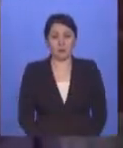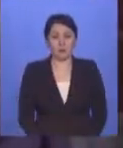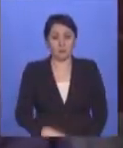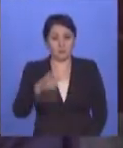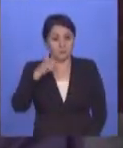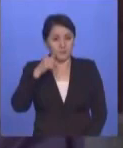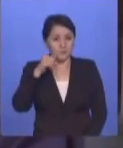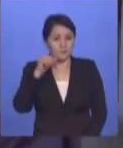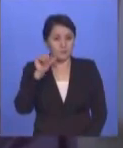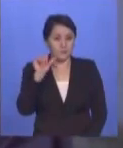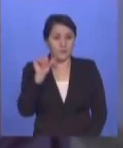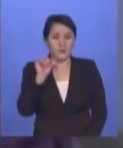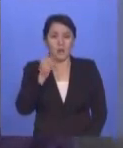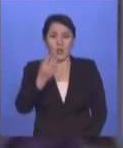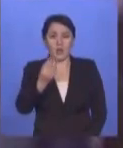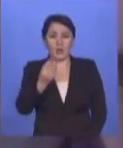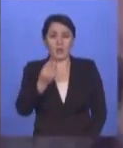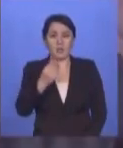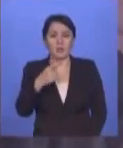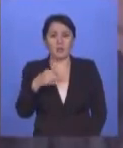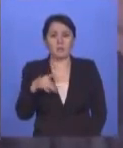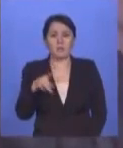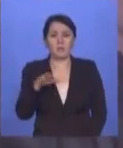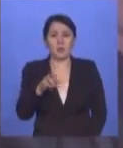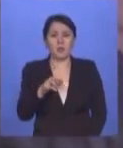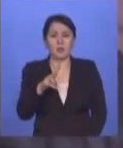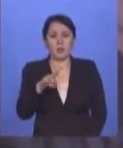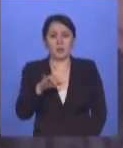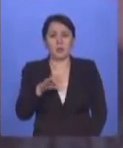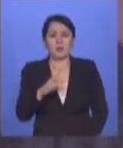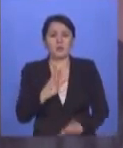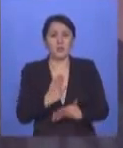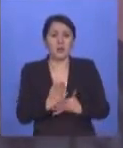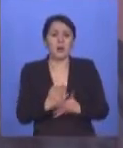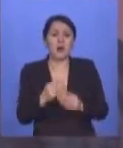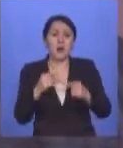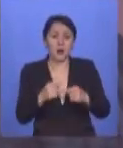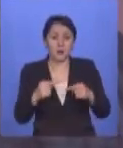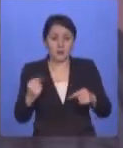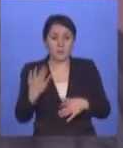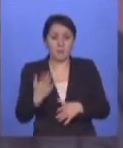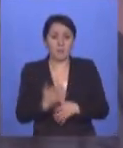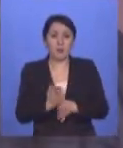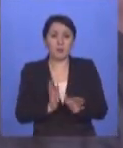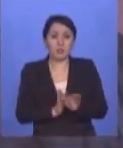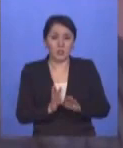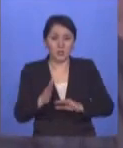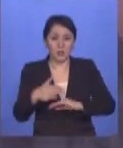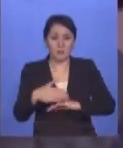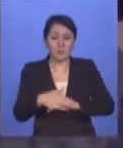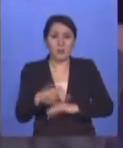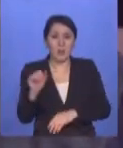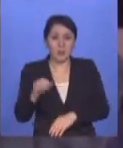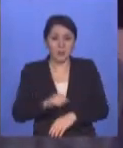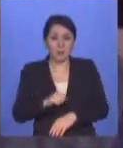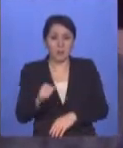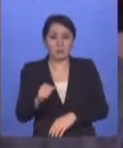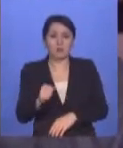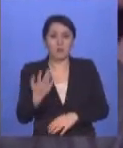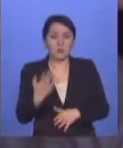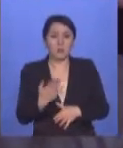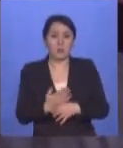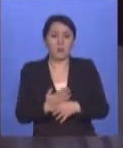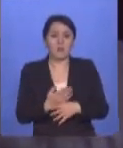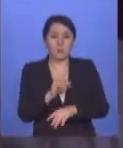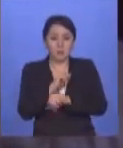привезена. Орталыққа азық-түлік, тұрмыстық химиялық заттар, төсек орын, киім-кешек, аяқ киім сынды заттар және помпалар жеткізілді. Жалпы мұнда гуманитарлық